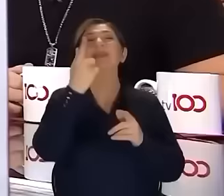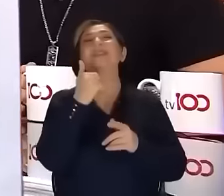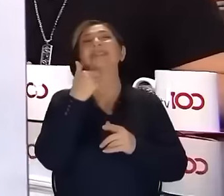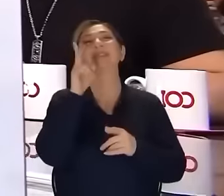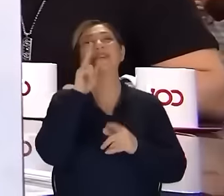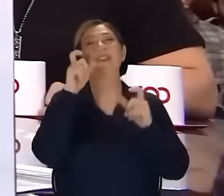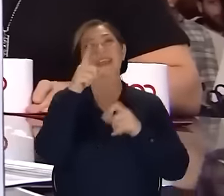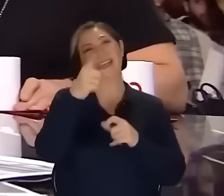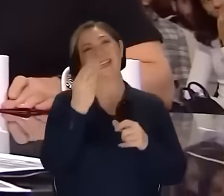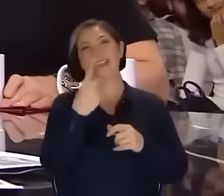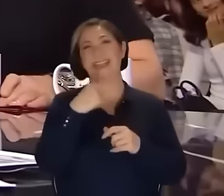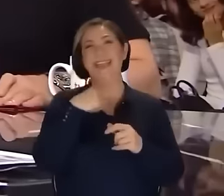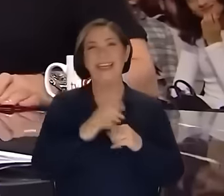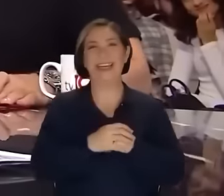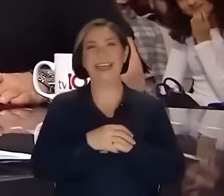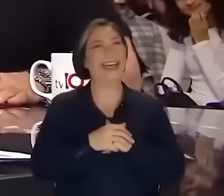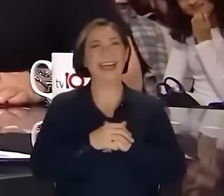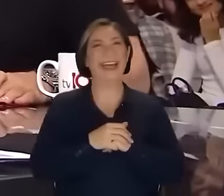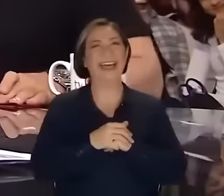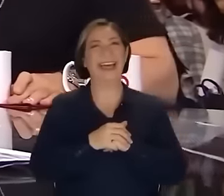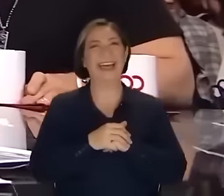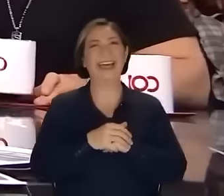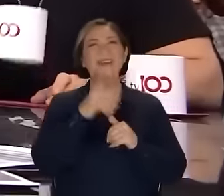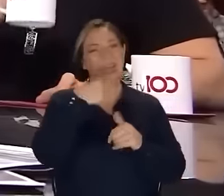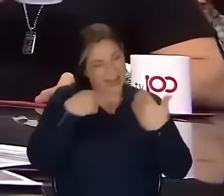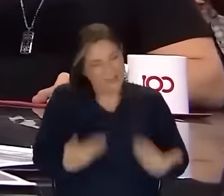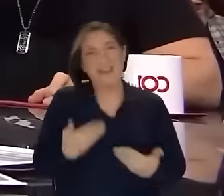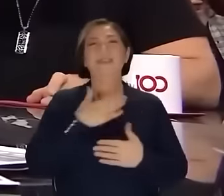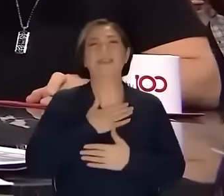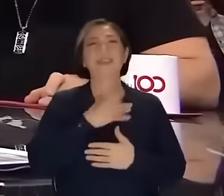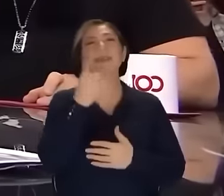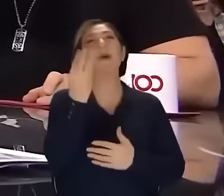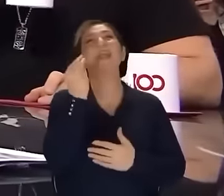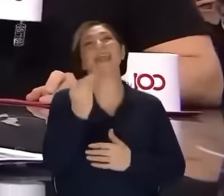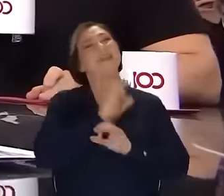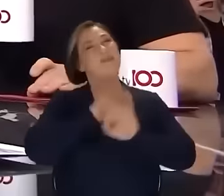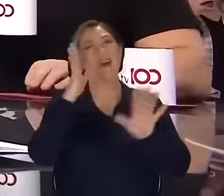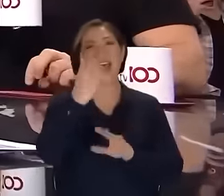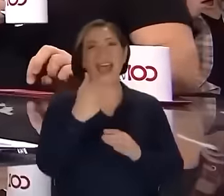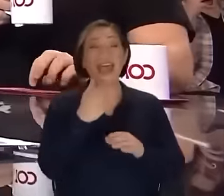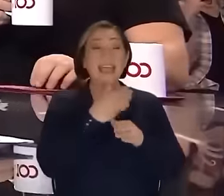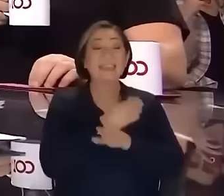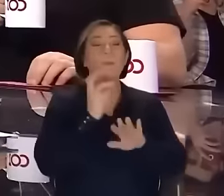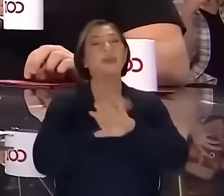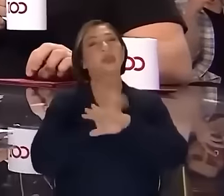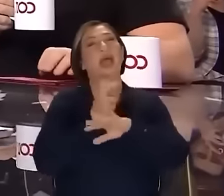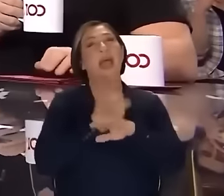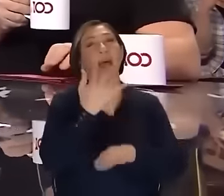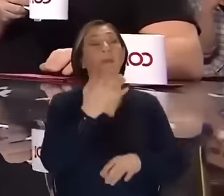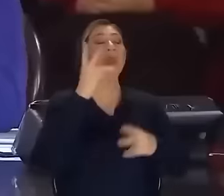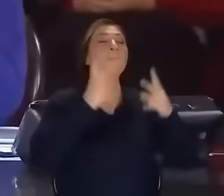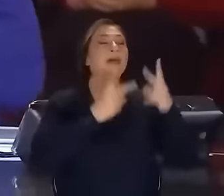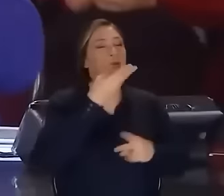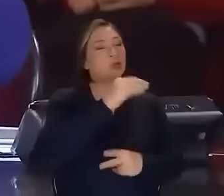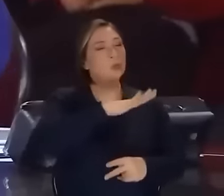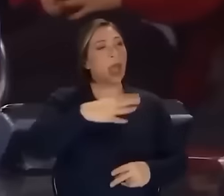Hadi son fotoğrafı da göstereyim. Ulan çok komik. Zaten bu tamam. Buna razıyım. Çok iyi bu. Çok iyi. Ya çocukların... Maşallah. Okancığım,